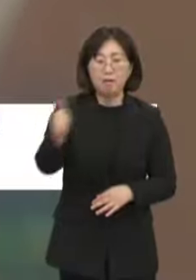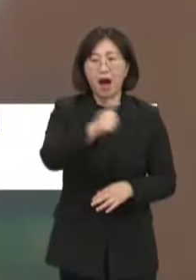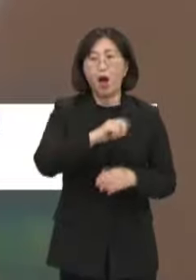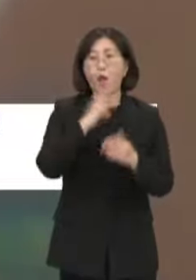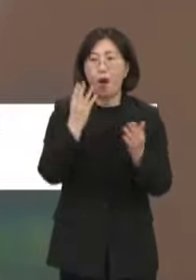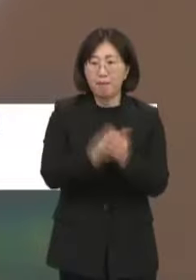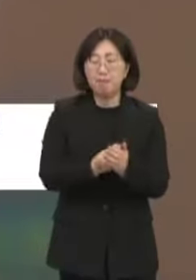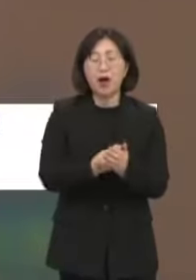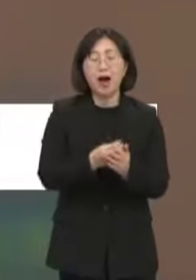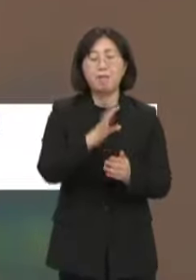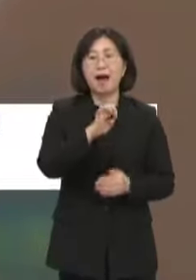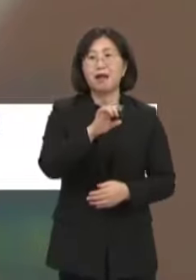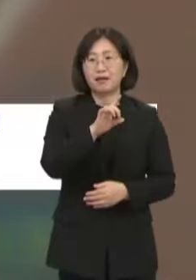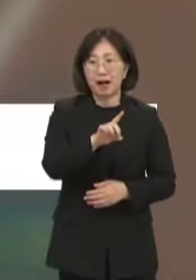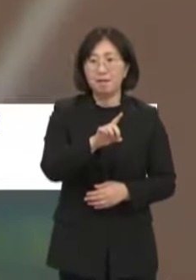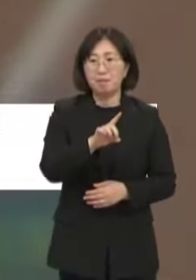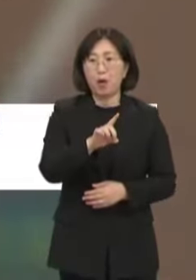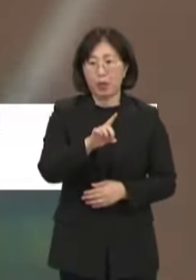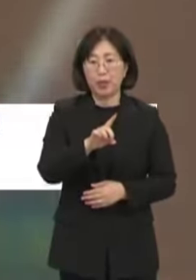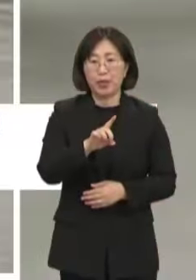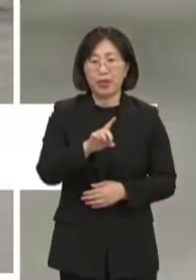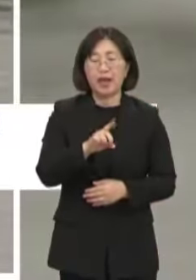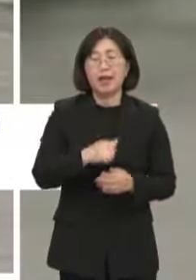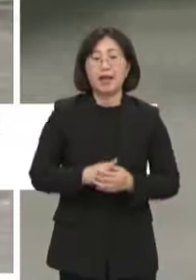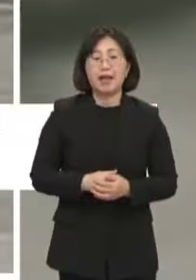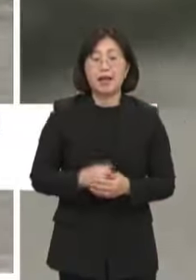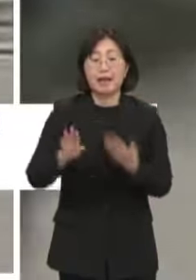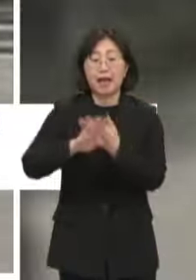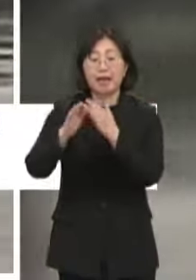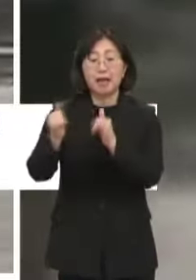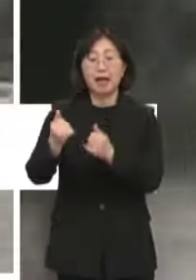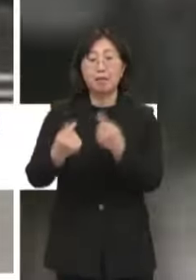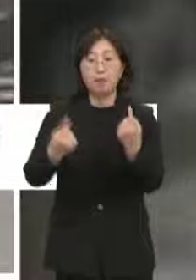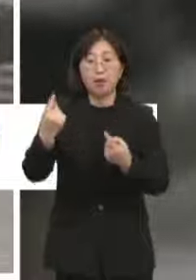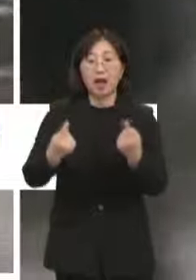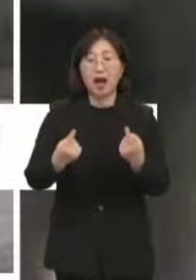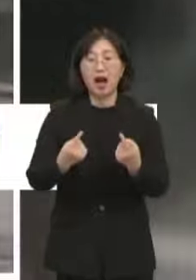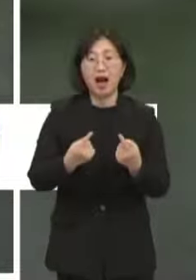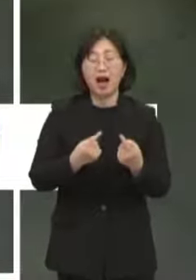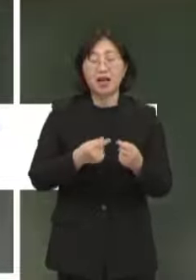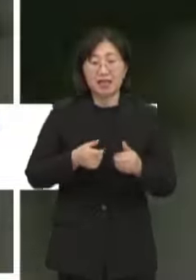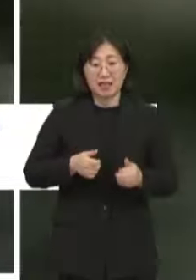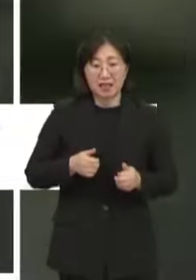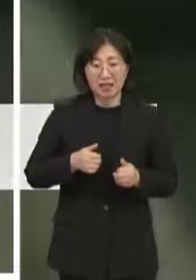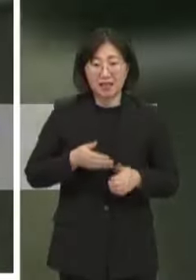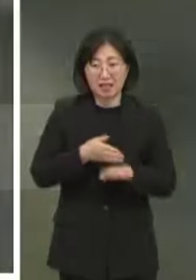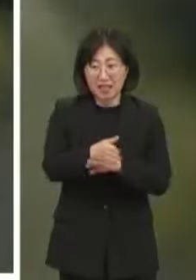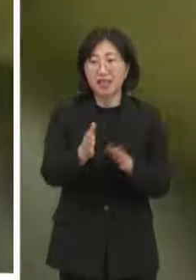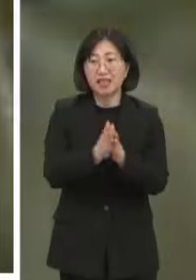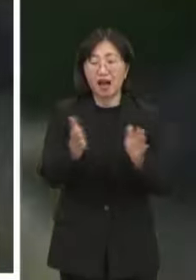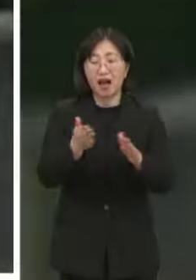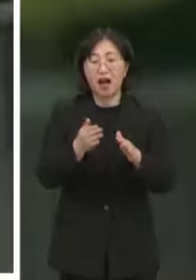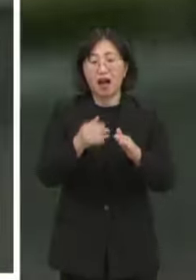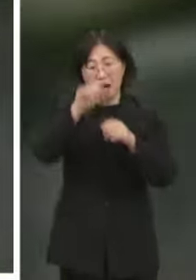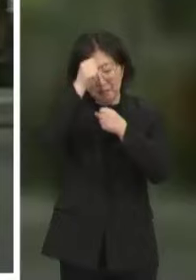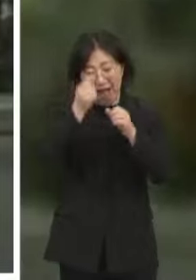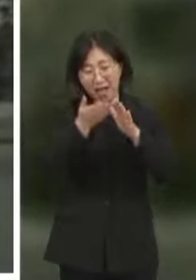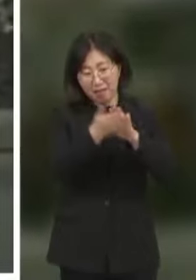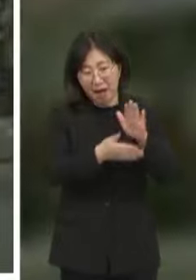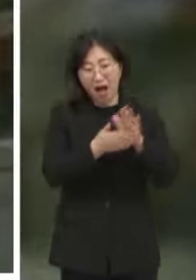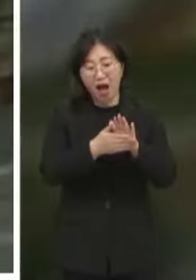기적의 마라토너 이봉주 선수. 남들보다 늦은 시작에다 평발과 짝발 등 불리한 신체